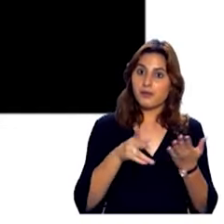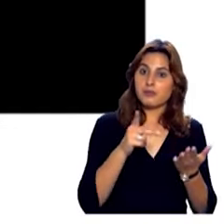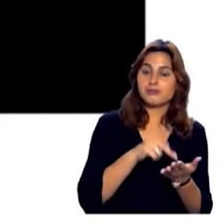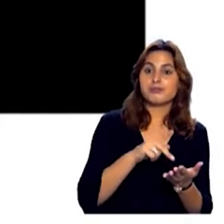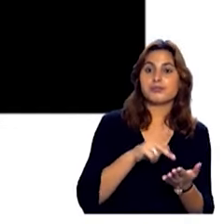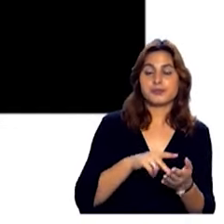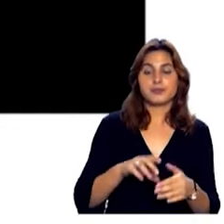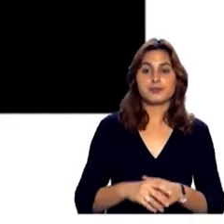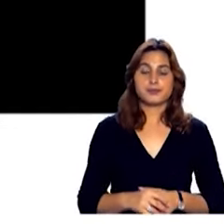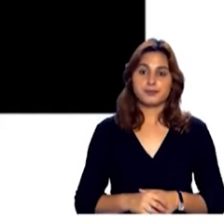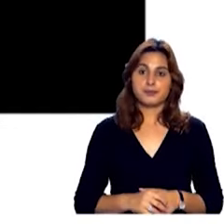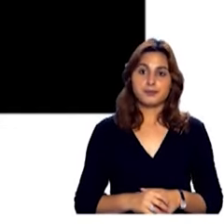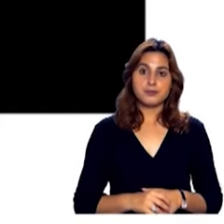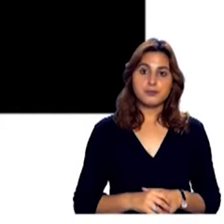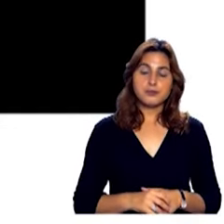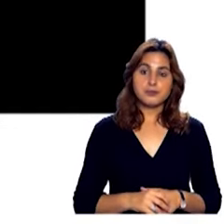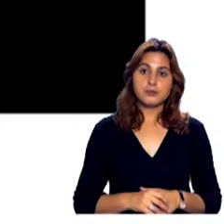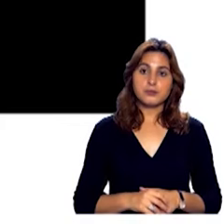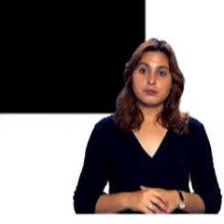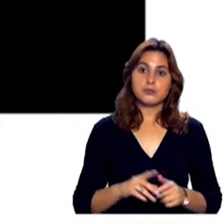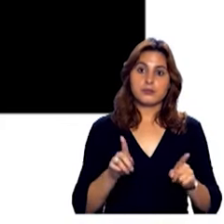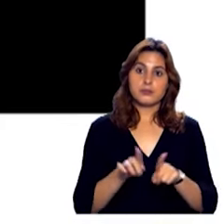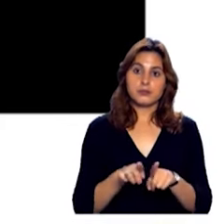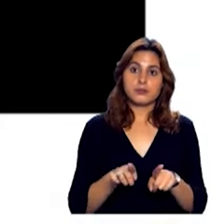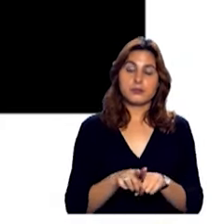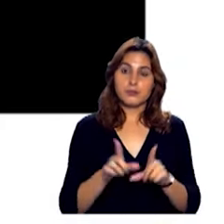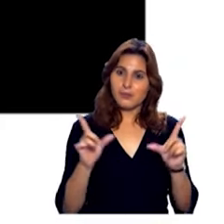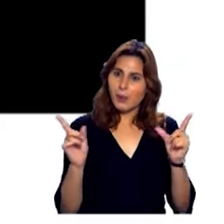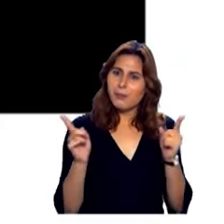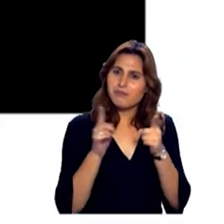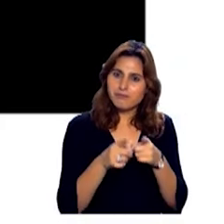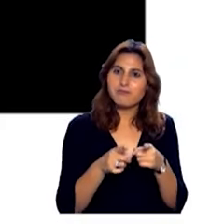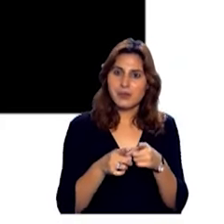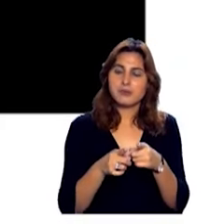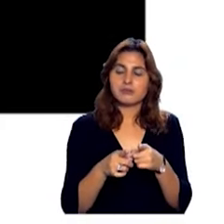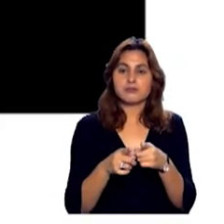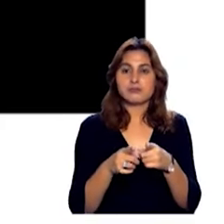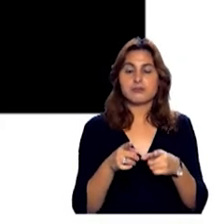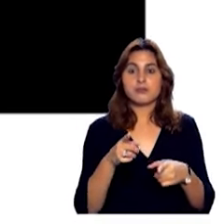Maggiore o minore estensione di questo motivo pu modificare in modo significativo